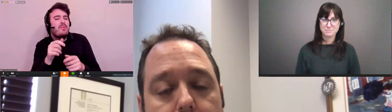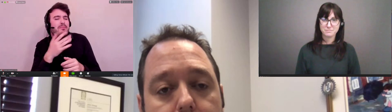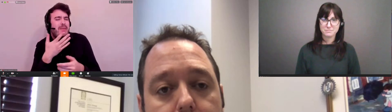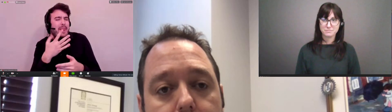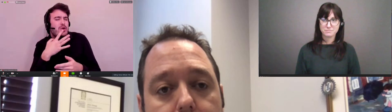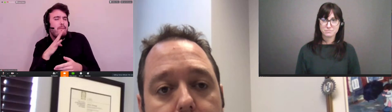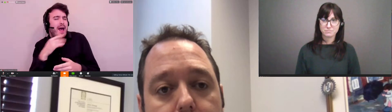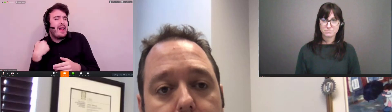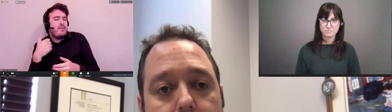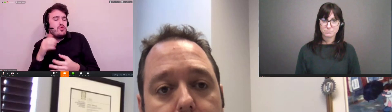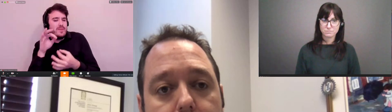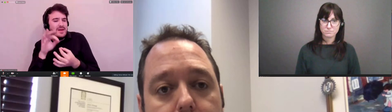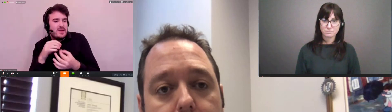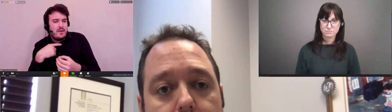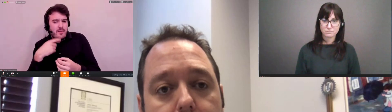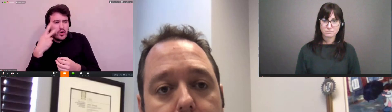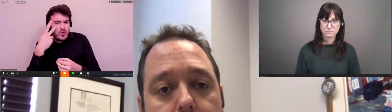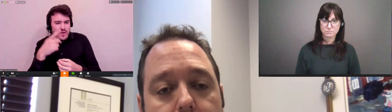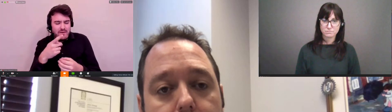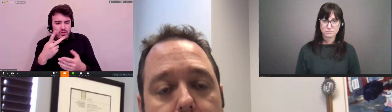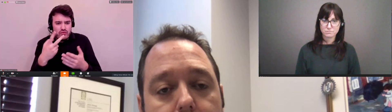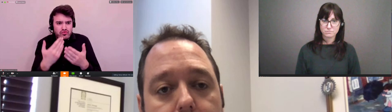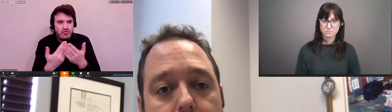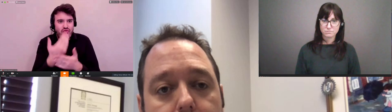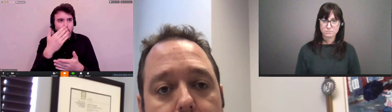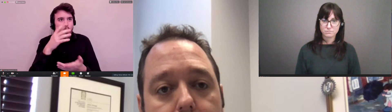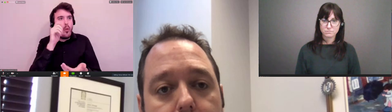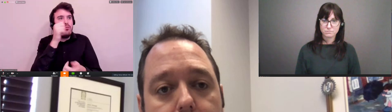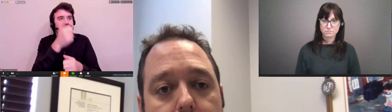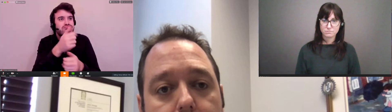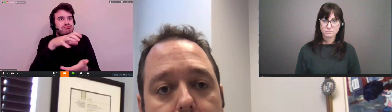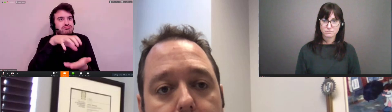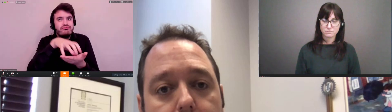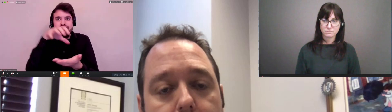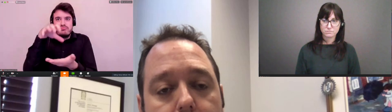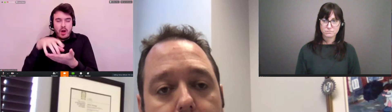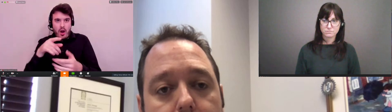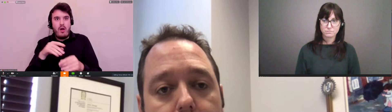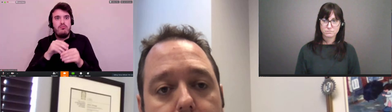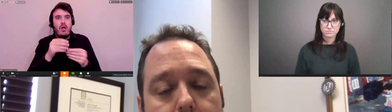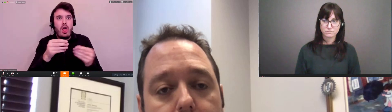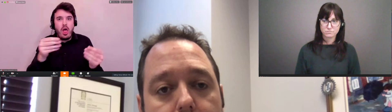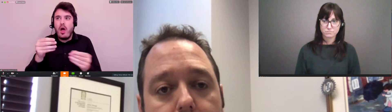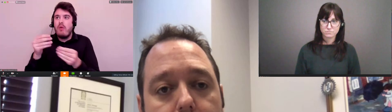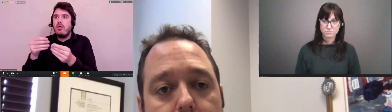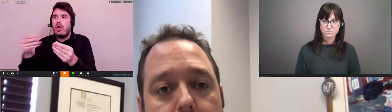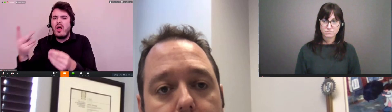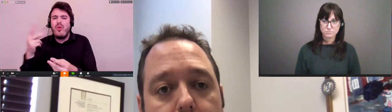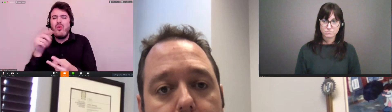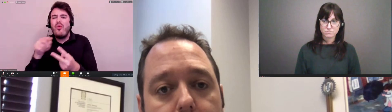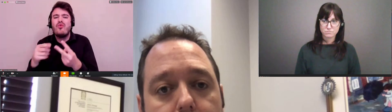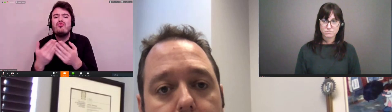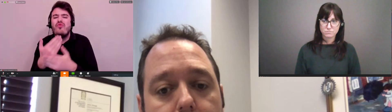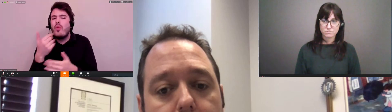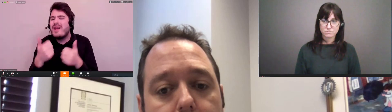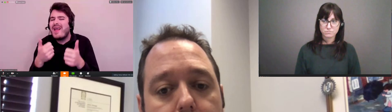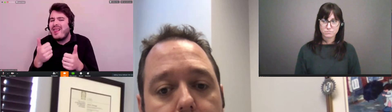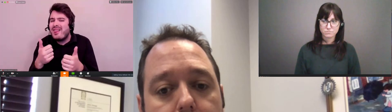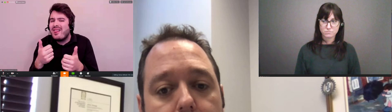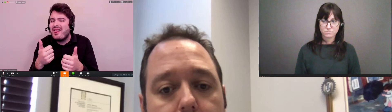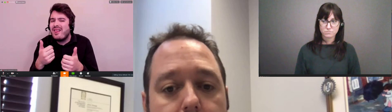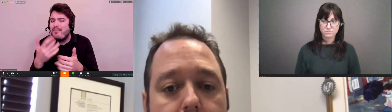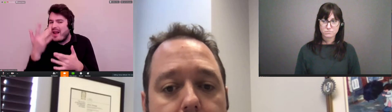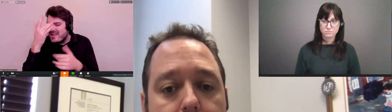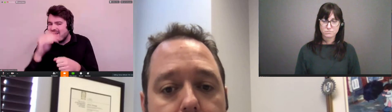mais bon, on a 2 nouveaux établissements qui sont touchés par des éclosions. Juste m'assurer, c'est lesquels ces 2 nouveaux établissements-là?